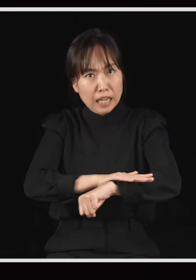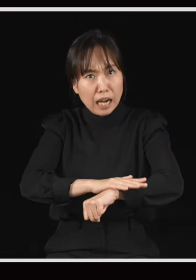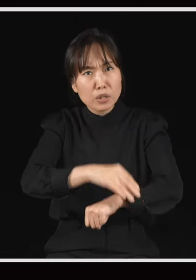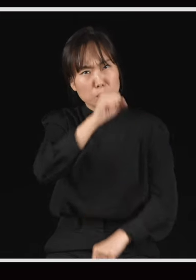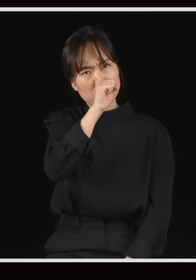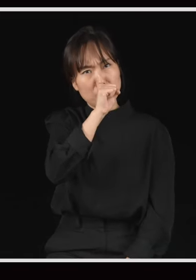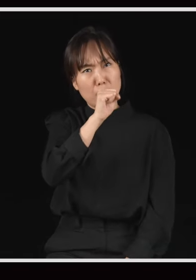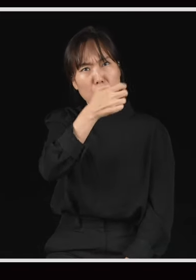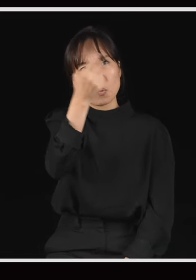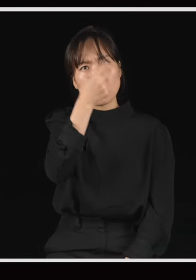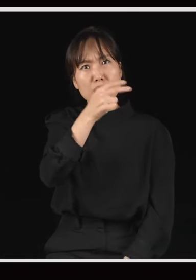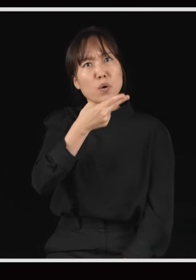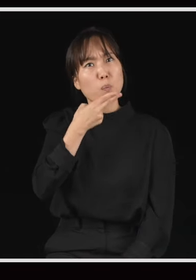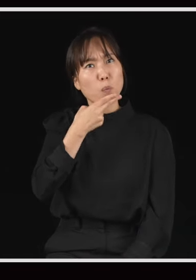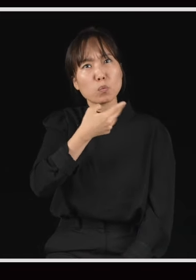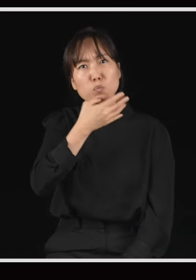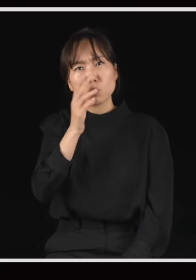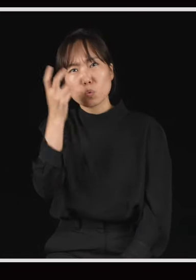있고요.